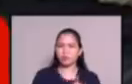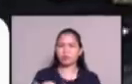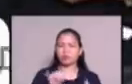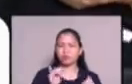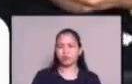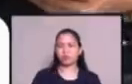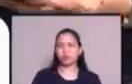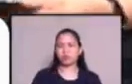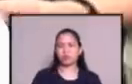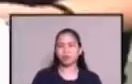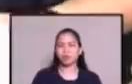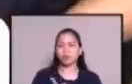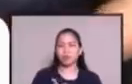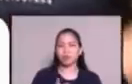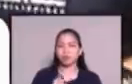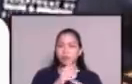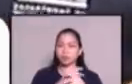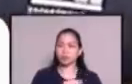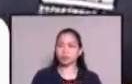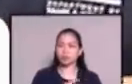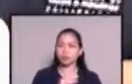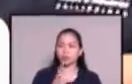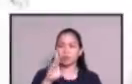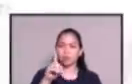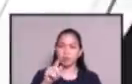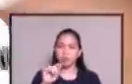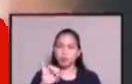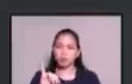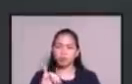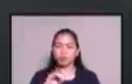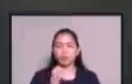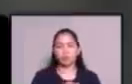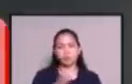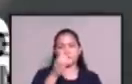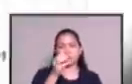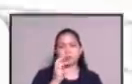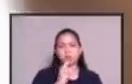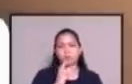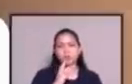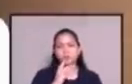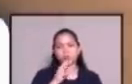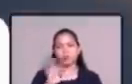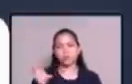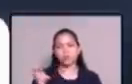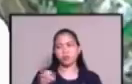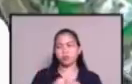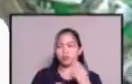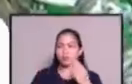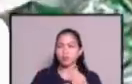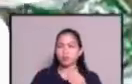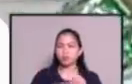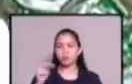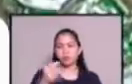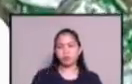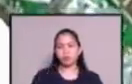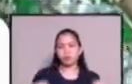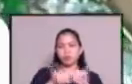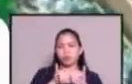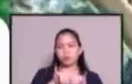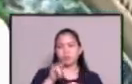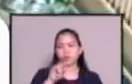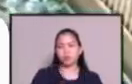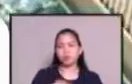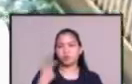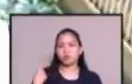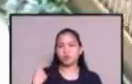namin. Bantay sarado naman ang DTI sa bentahan ng bottled water na kasama sa basic necessities and prime commodities na